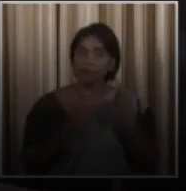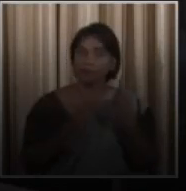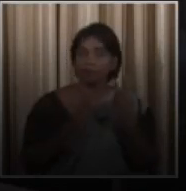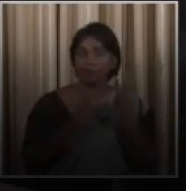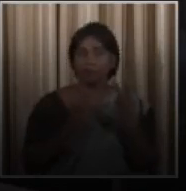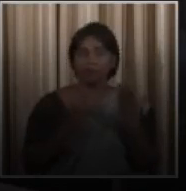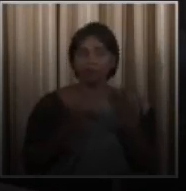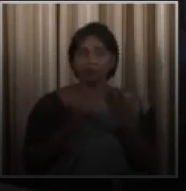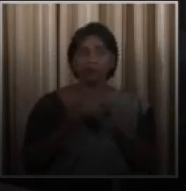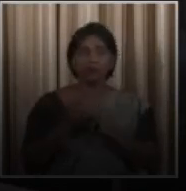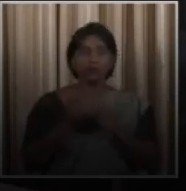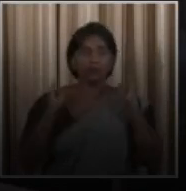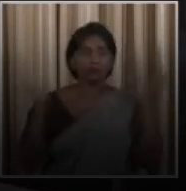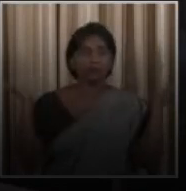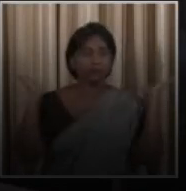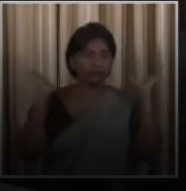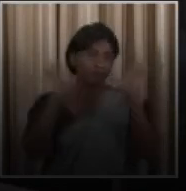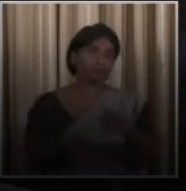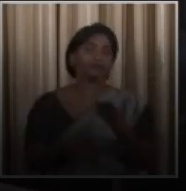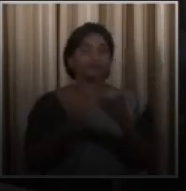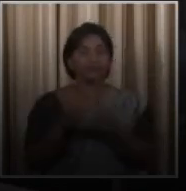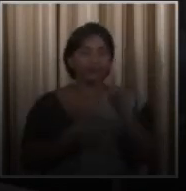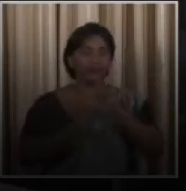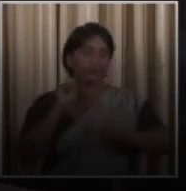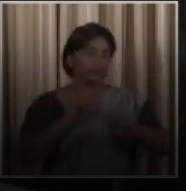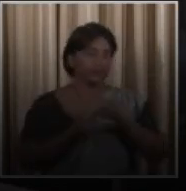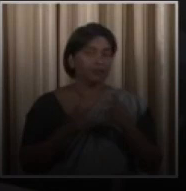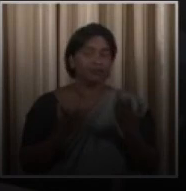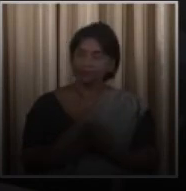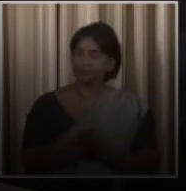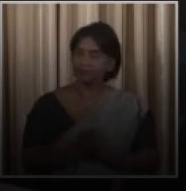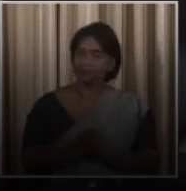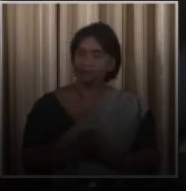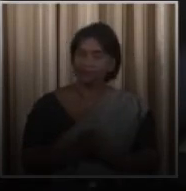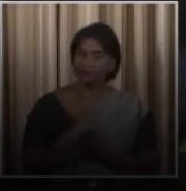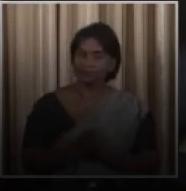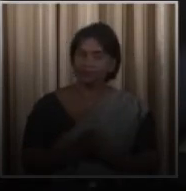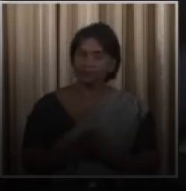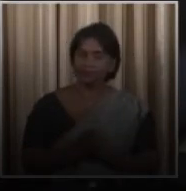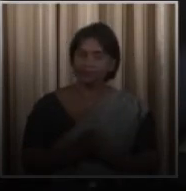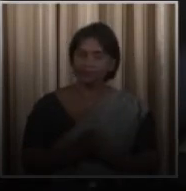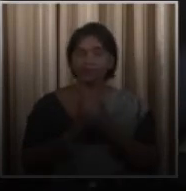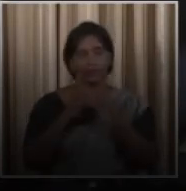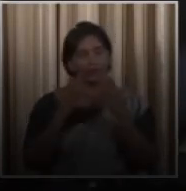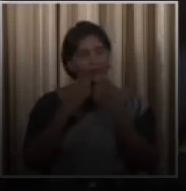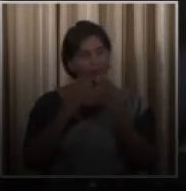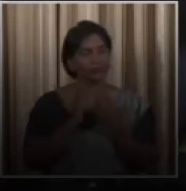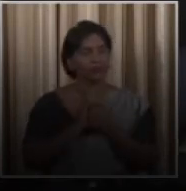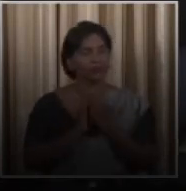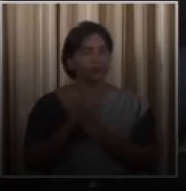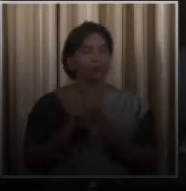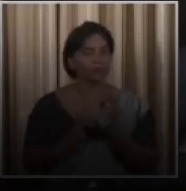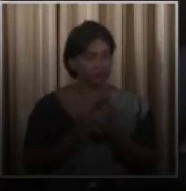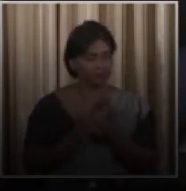දැනෙන්නේ මේ සුගතදාස ස්ටේඩියම් එකේ කැඳවන්නේ සාකච්ඡාව. බොහොම ස්තුතියි. බොහොම ස්තුතියි ගරු